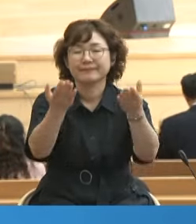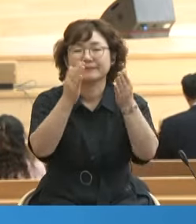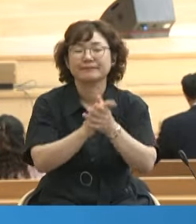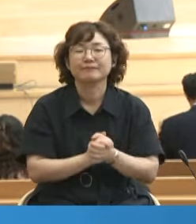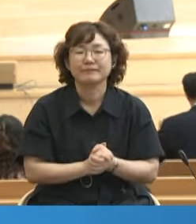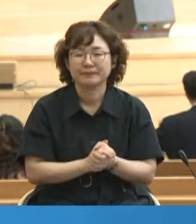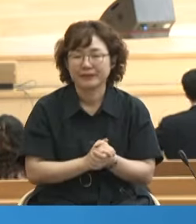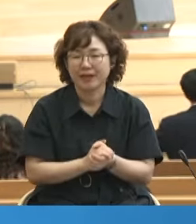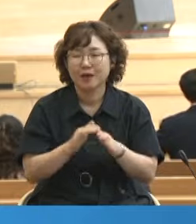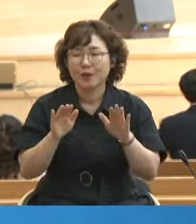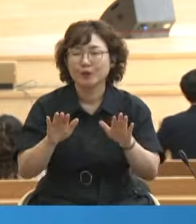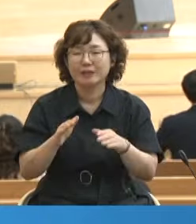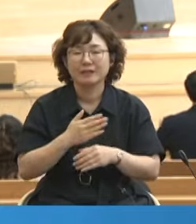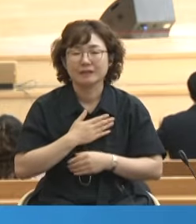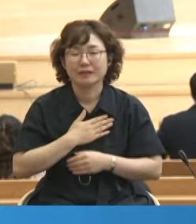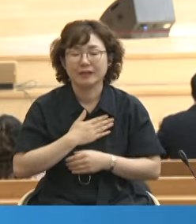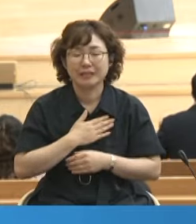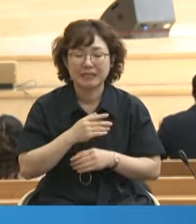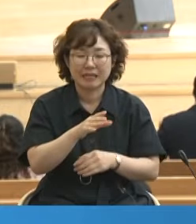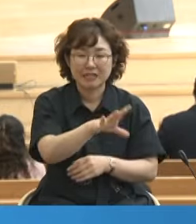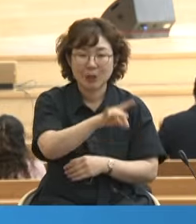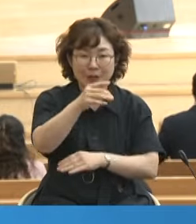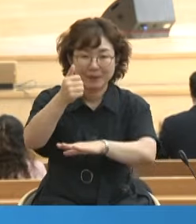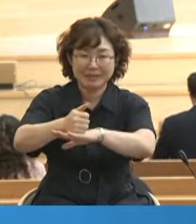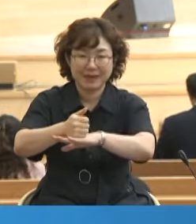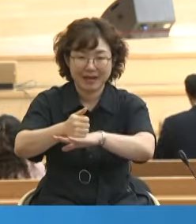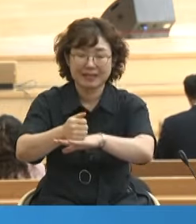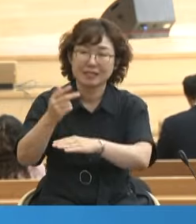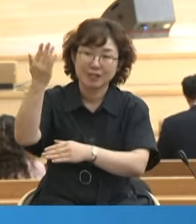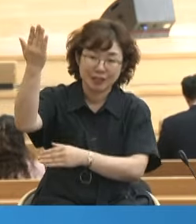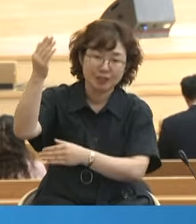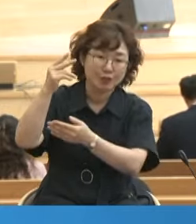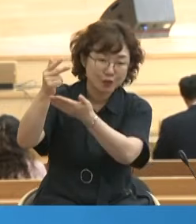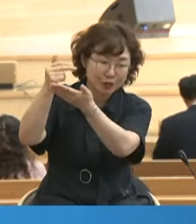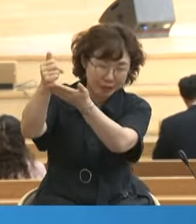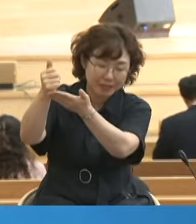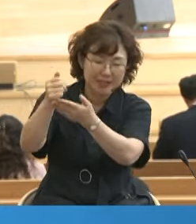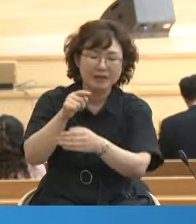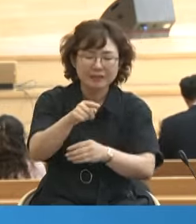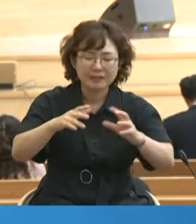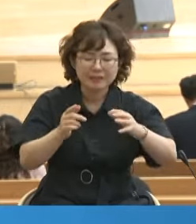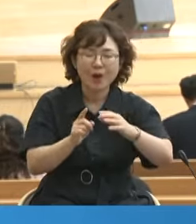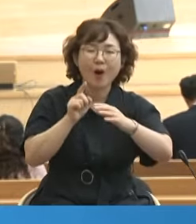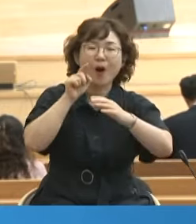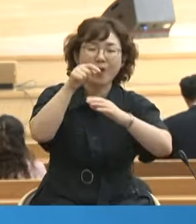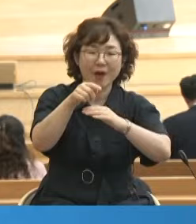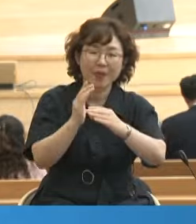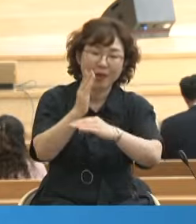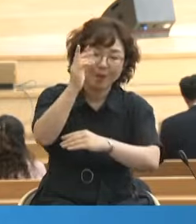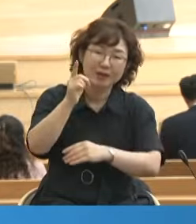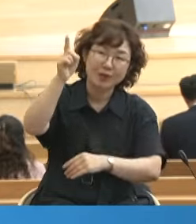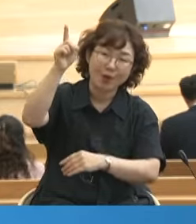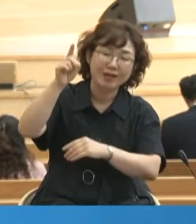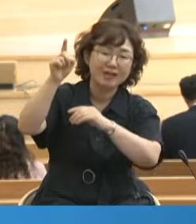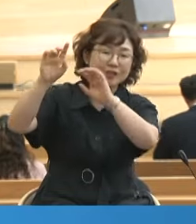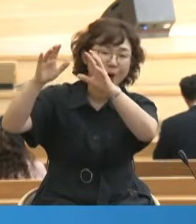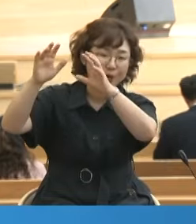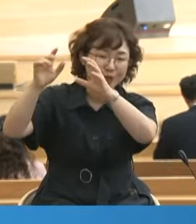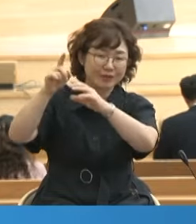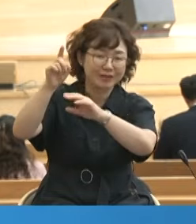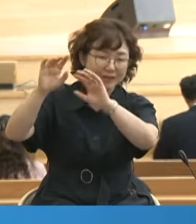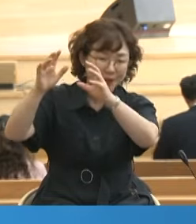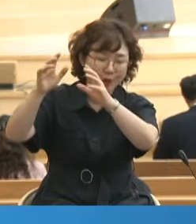아멘. 오늘 저는 알파 오메가 되시는 주님이 세상 끝 저 너머, 그 너머를 준비해 놓으신 그